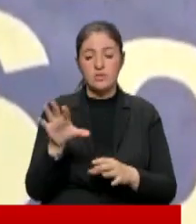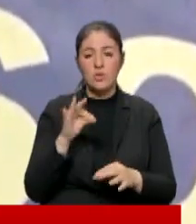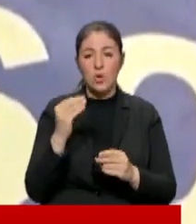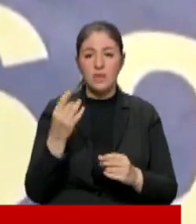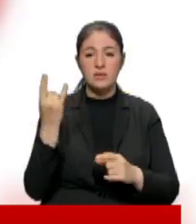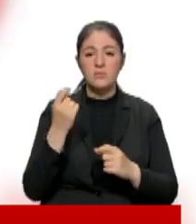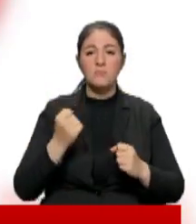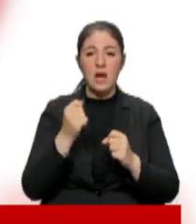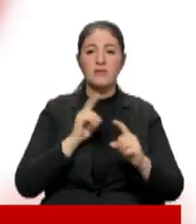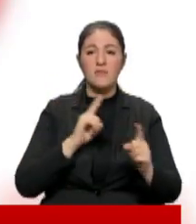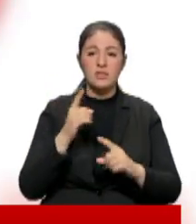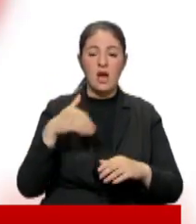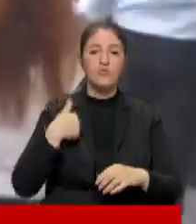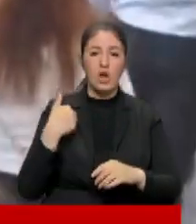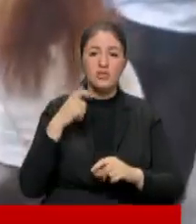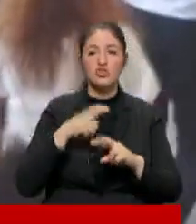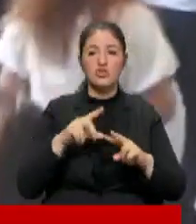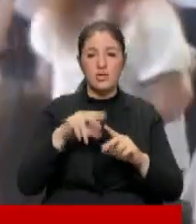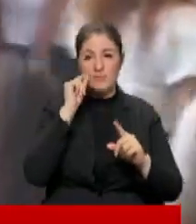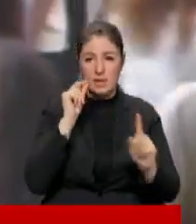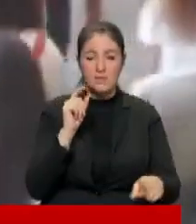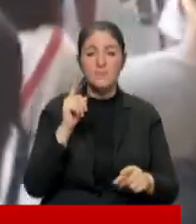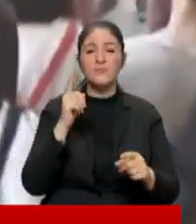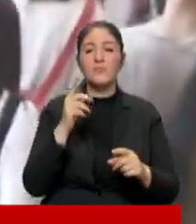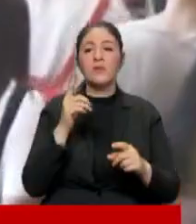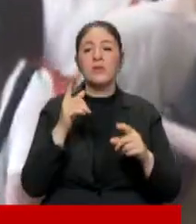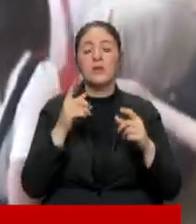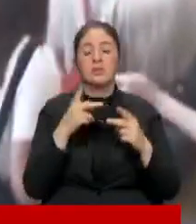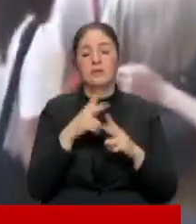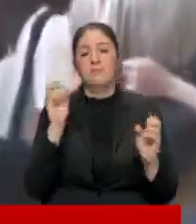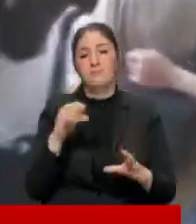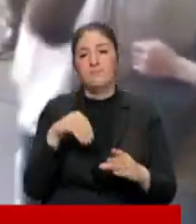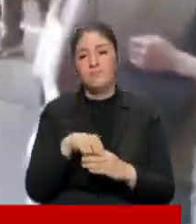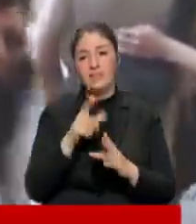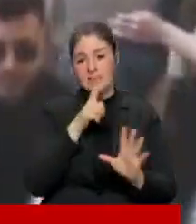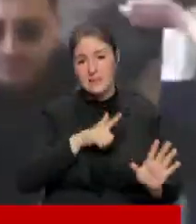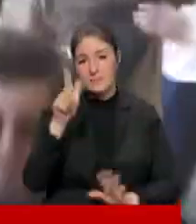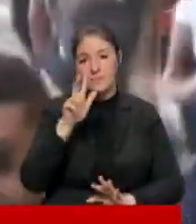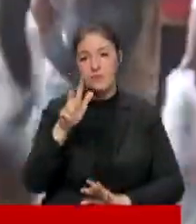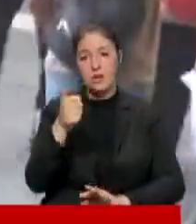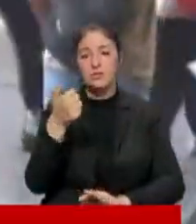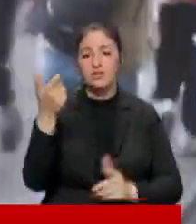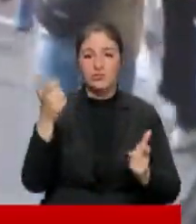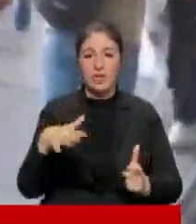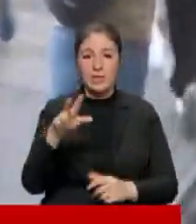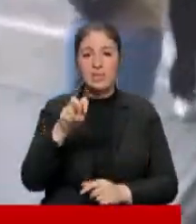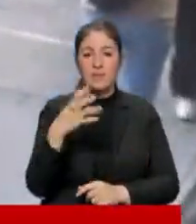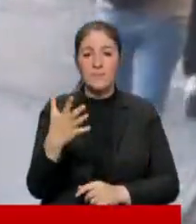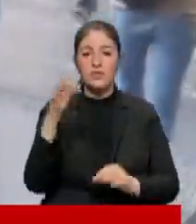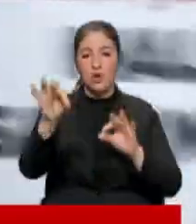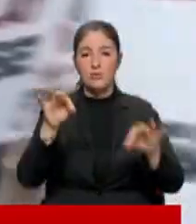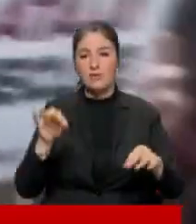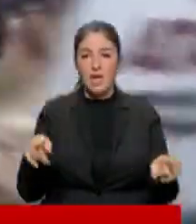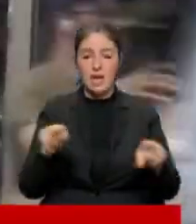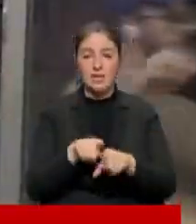Gezi Parkı davası tutuklusu avukat Can Atalay'ın serbest bırakılması için ses yükselttiler. 36 şehirde 85